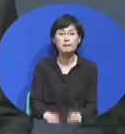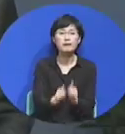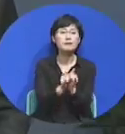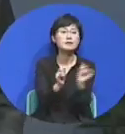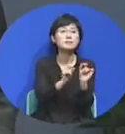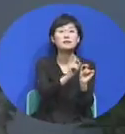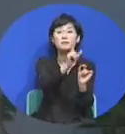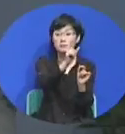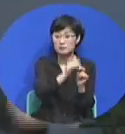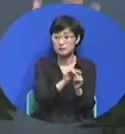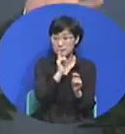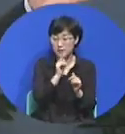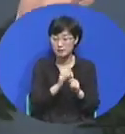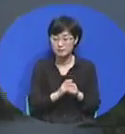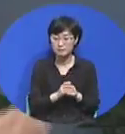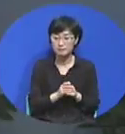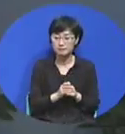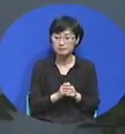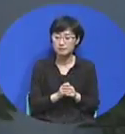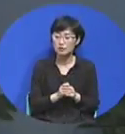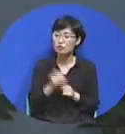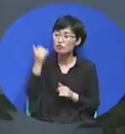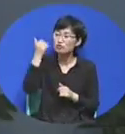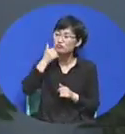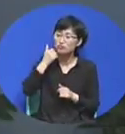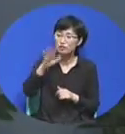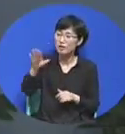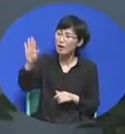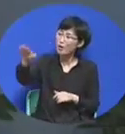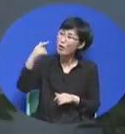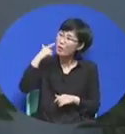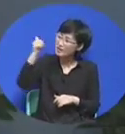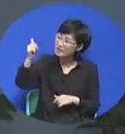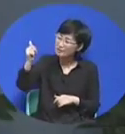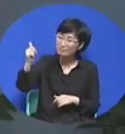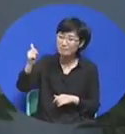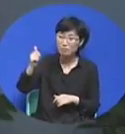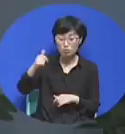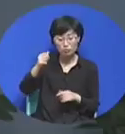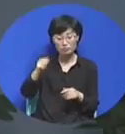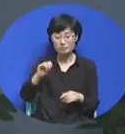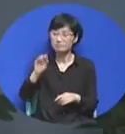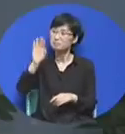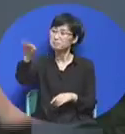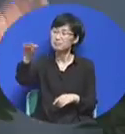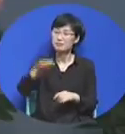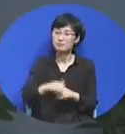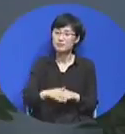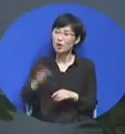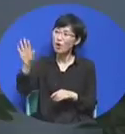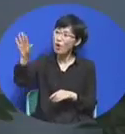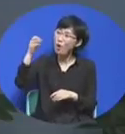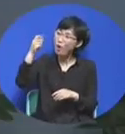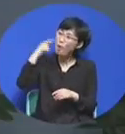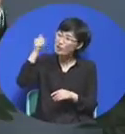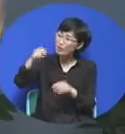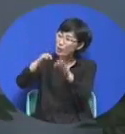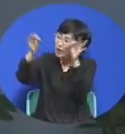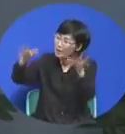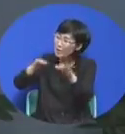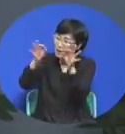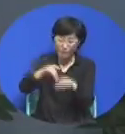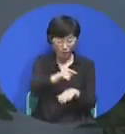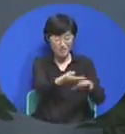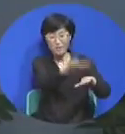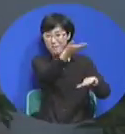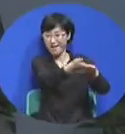분들이 제법 어떤 사람이 이 길에서 만나가 이런 이야기하더라고요. The people I met with on the street and they would say to me, 아이고 유 목사 오랜만에 나더라고요. 선배 목사님